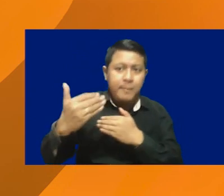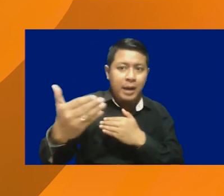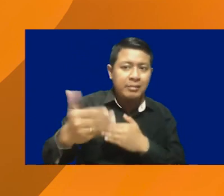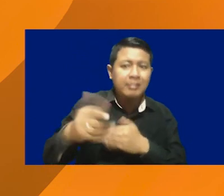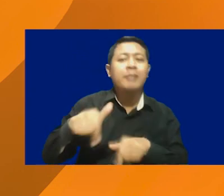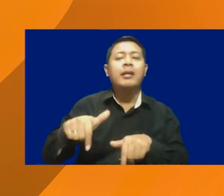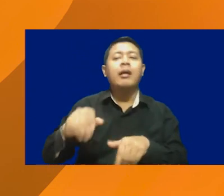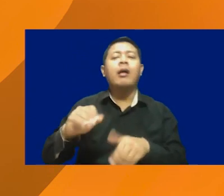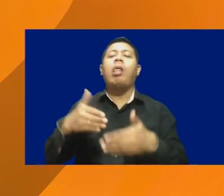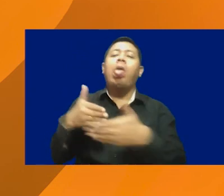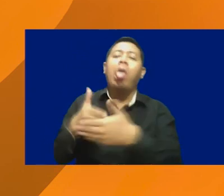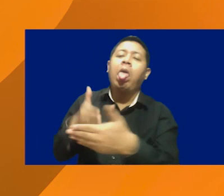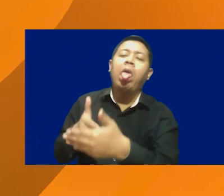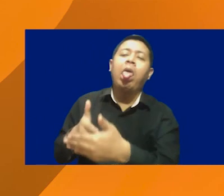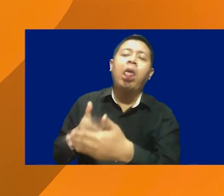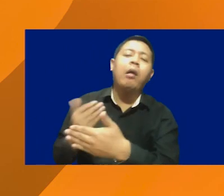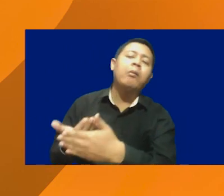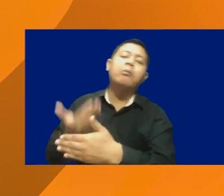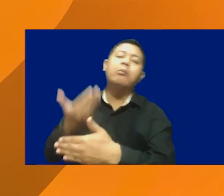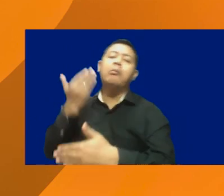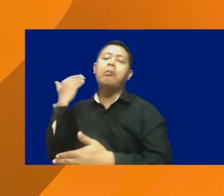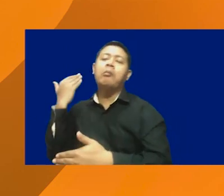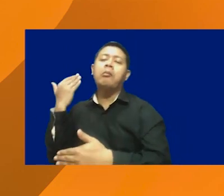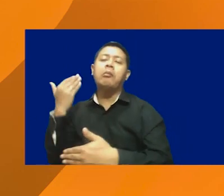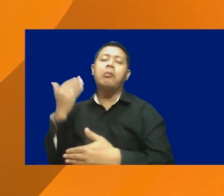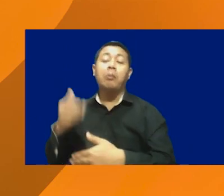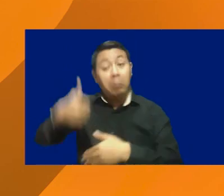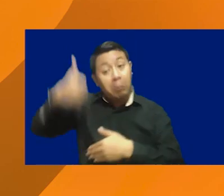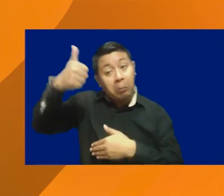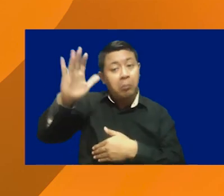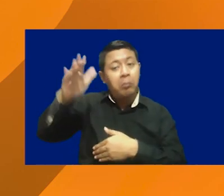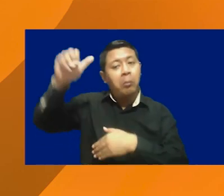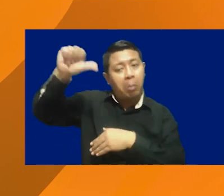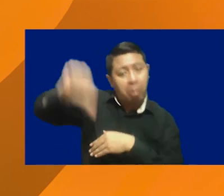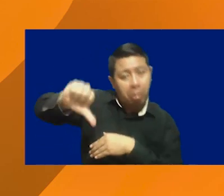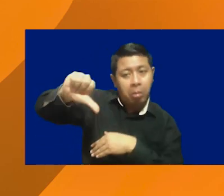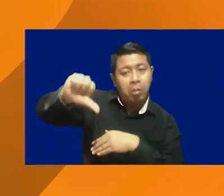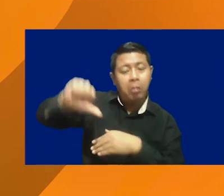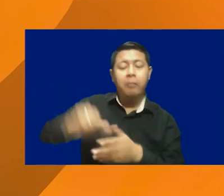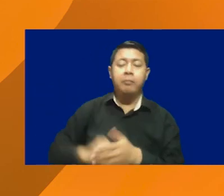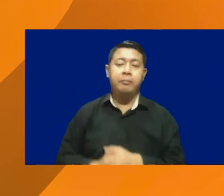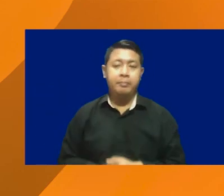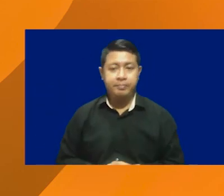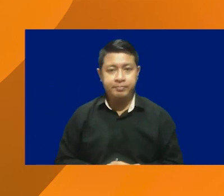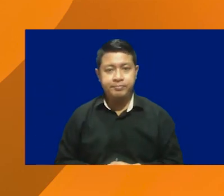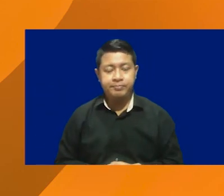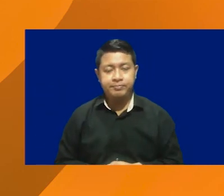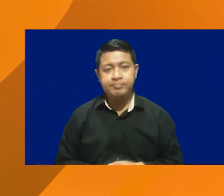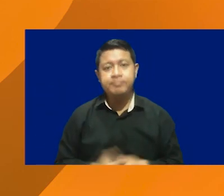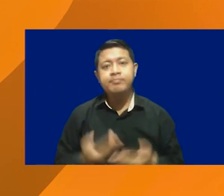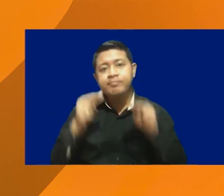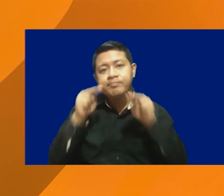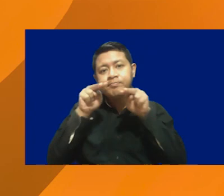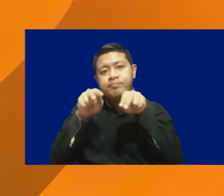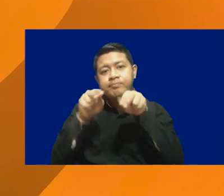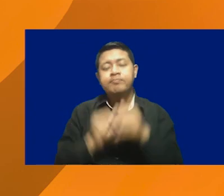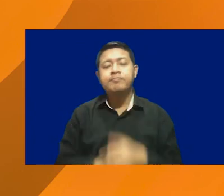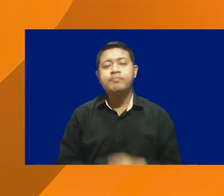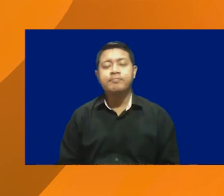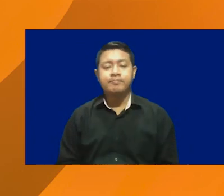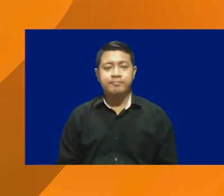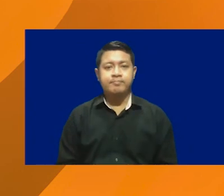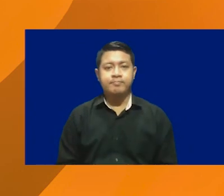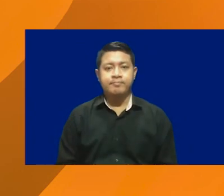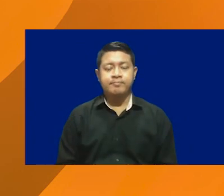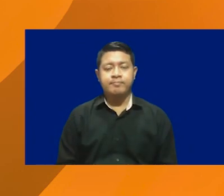yang mestinya menjadi sempurna, menjadi mandek, atau bahkan menjadi tidak sempurna. Baik, sekarang kita lihat